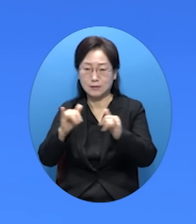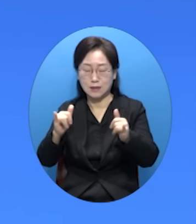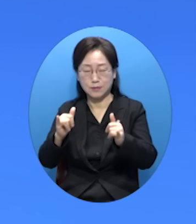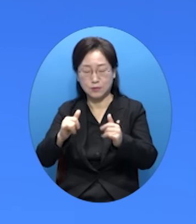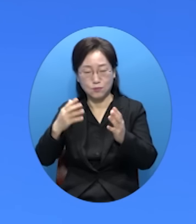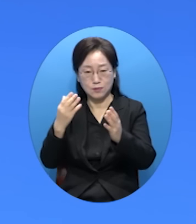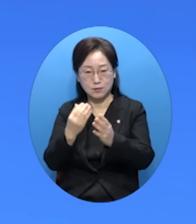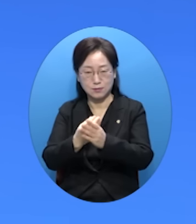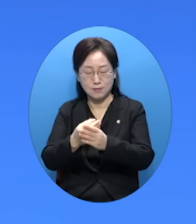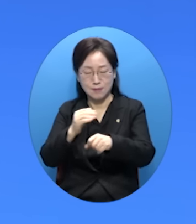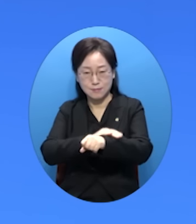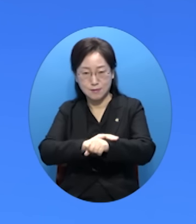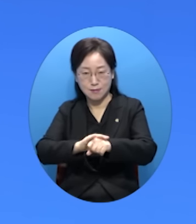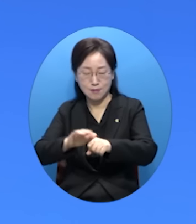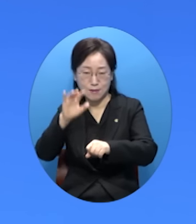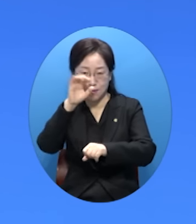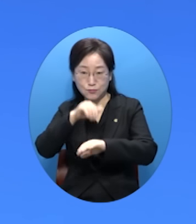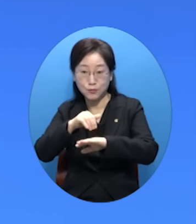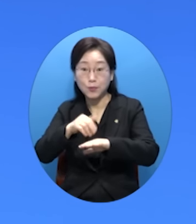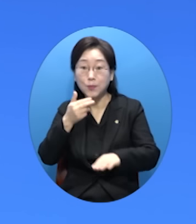않으면 이것은